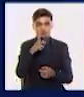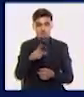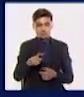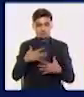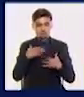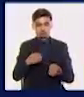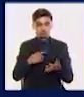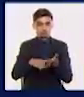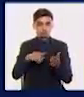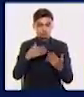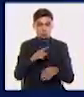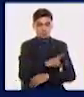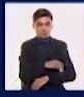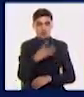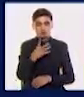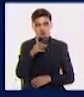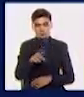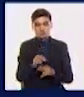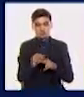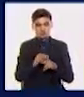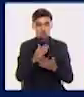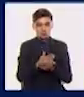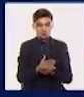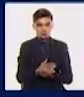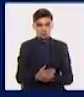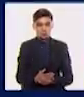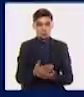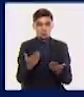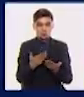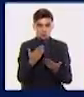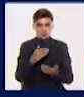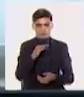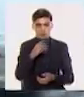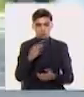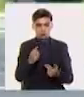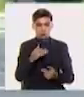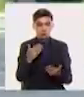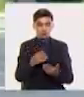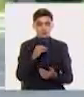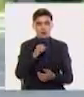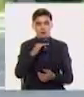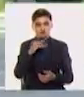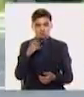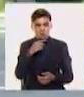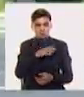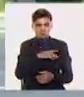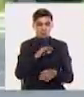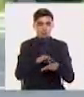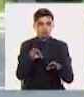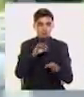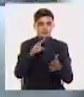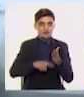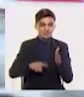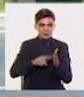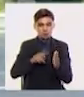шыққан, 4-і тиісті ем алып жатыр. Қанда жеңіл формада ма? Иә. Айжан Есмағамбетова аурудың бұл түріне